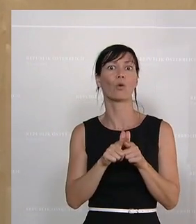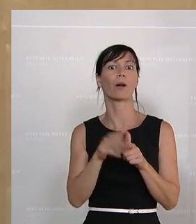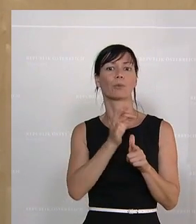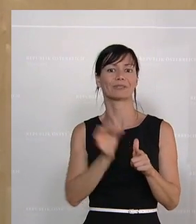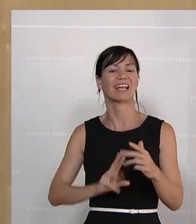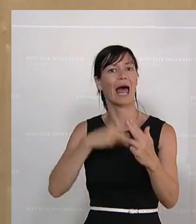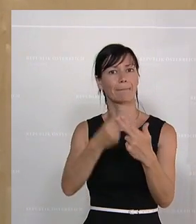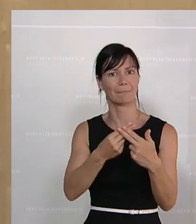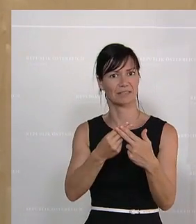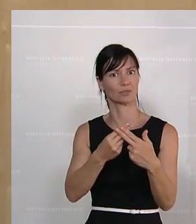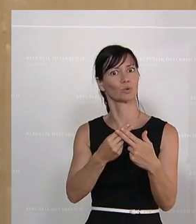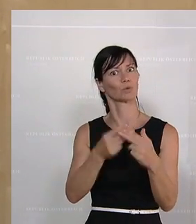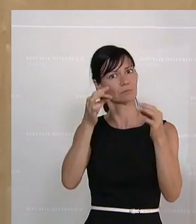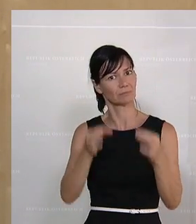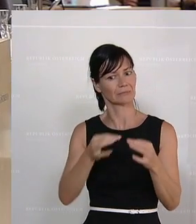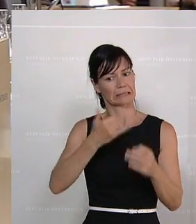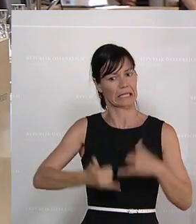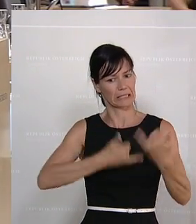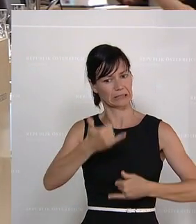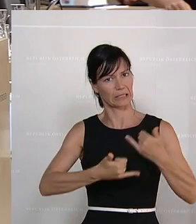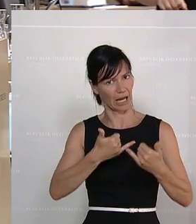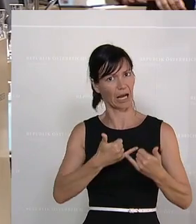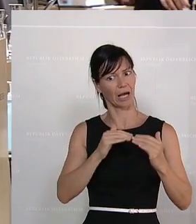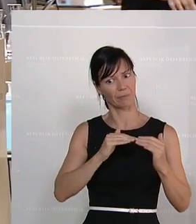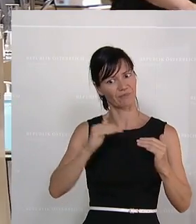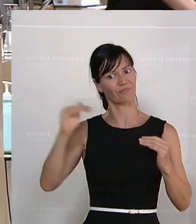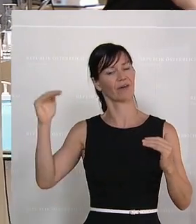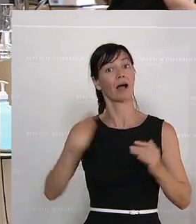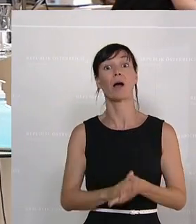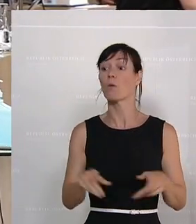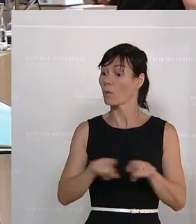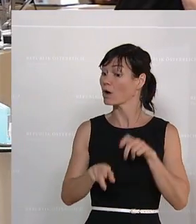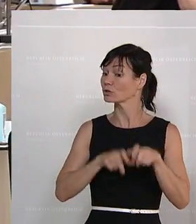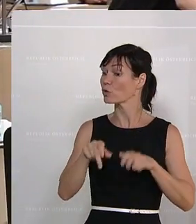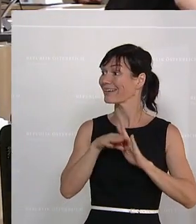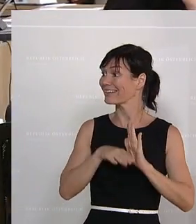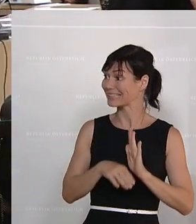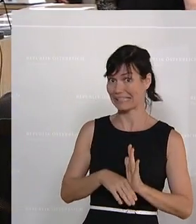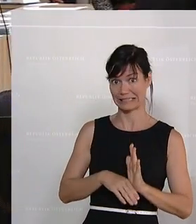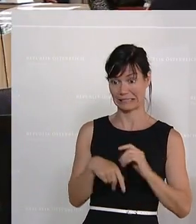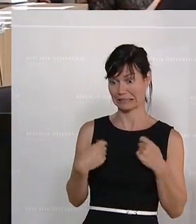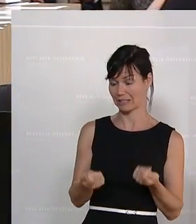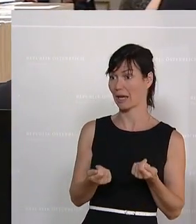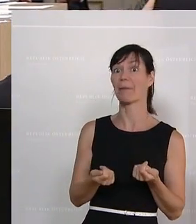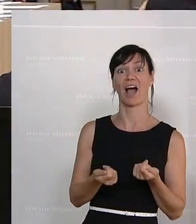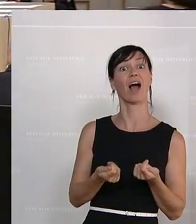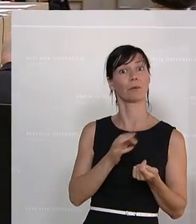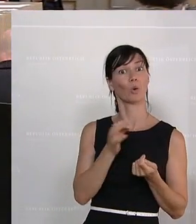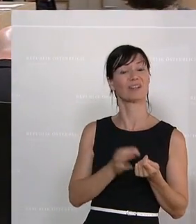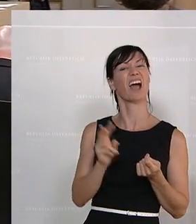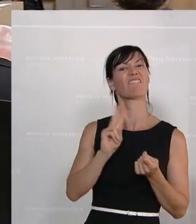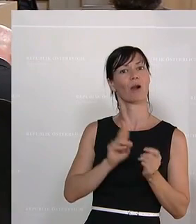er vor ort und weise erfolgt dass man auch noch steuergesetzgeber also sie hier sie hier sozial